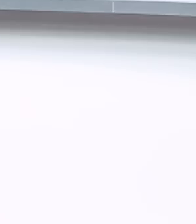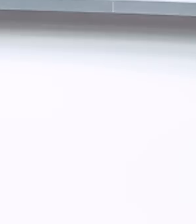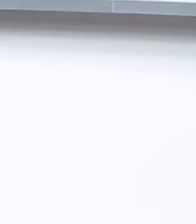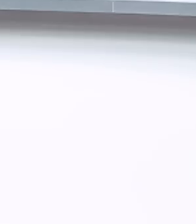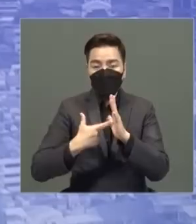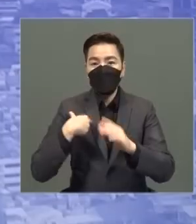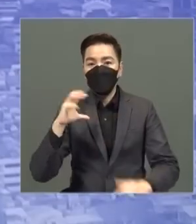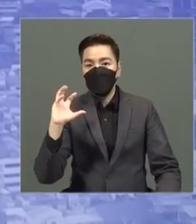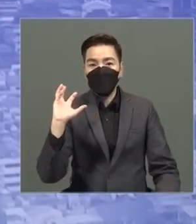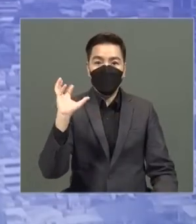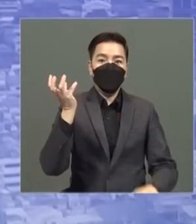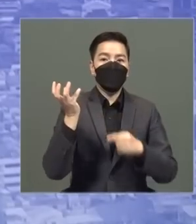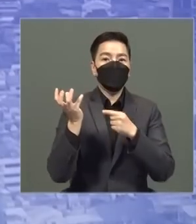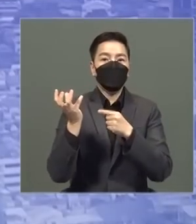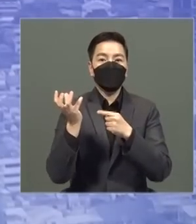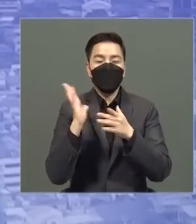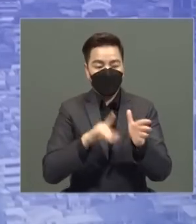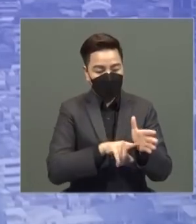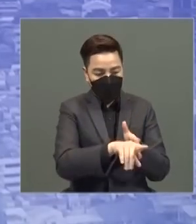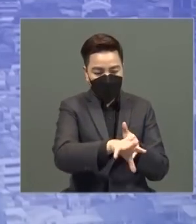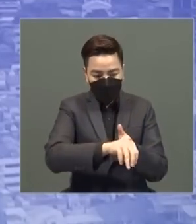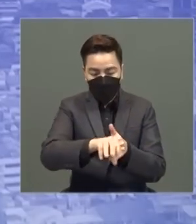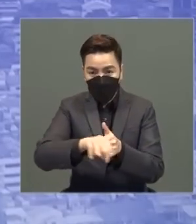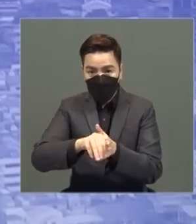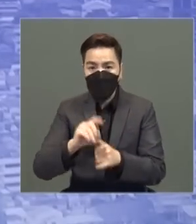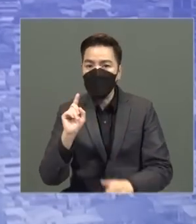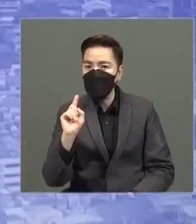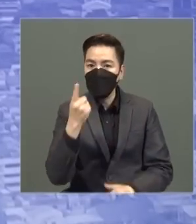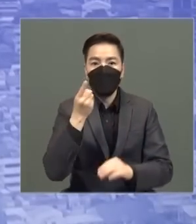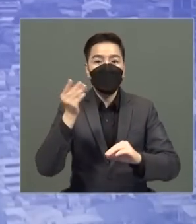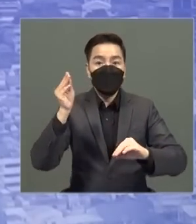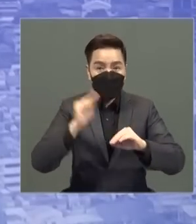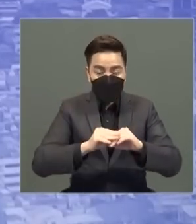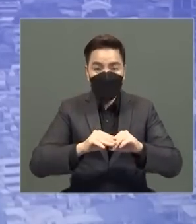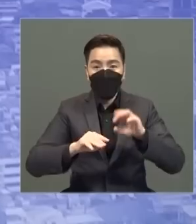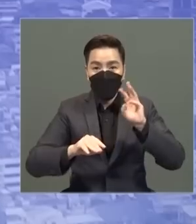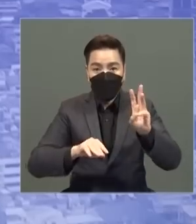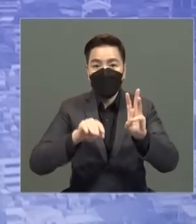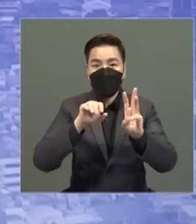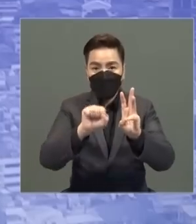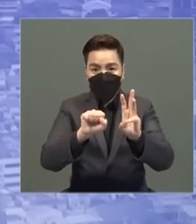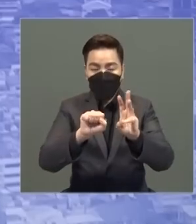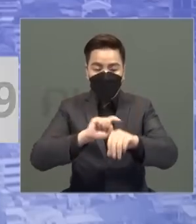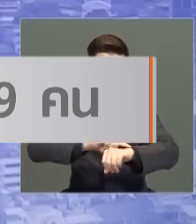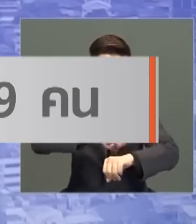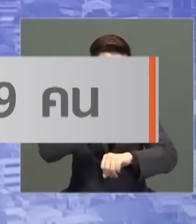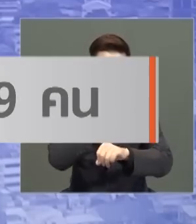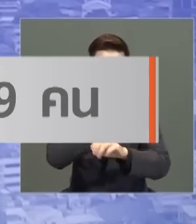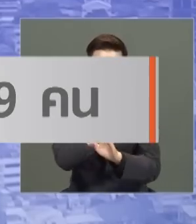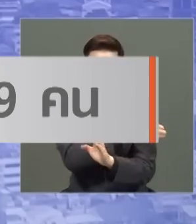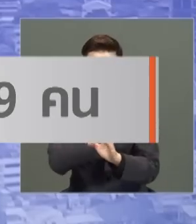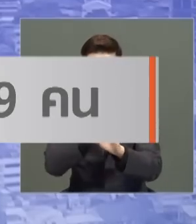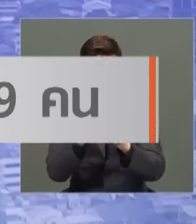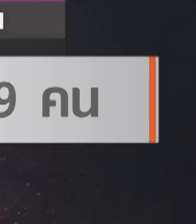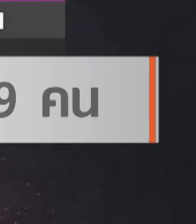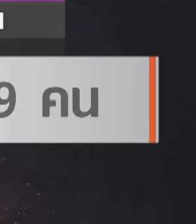ครับวันนี้เป็นคิวของผู้ช่วยโฆษกสบคแพทย์หญิงอภิสมัยศรีรังสรรค์นะครับเป็นผู้แถลงข่าวสรุ